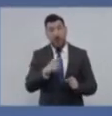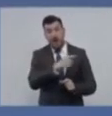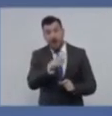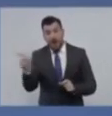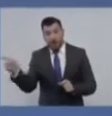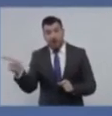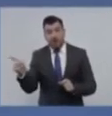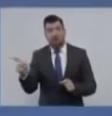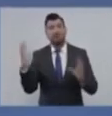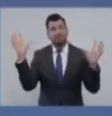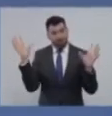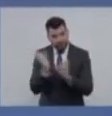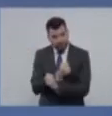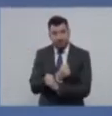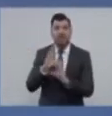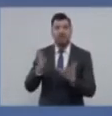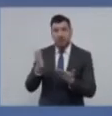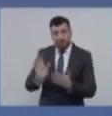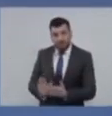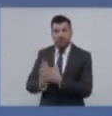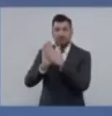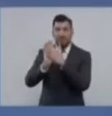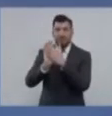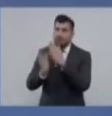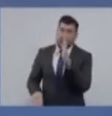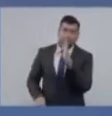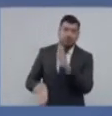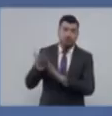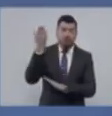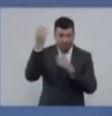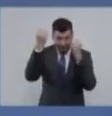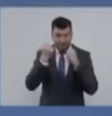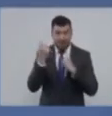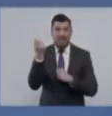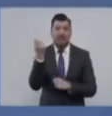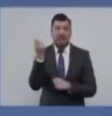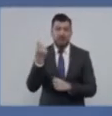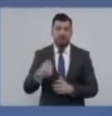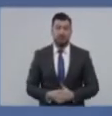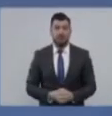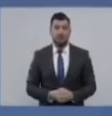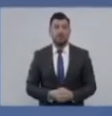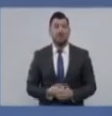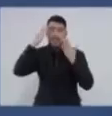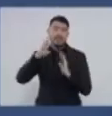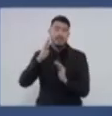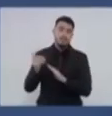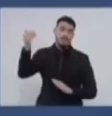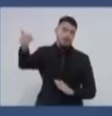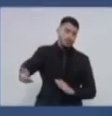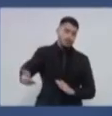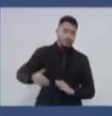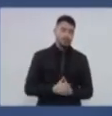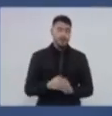μέρος των αυξημένων τιμών αγαθών και ενέργειας η ενίσχυση θα καταβληθεί πριν το πάσχα η